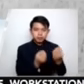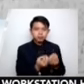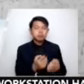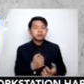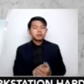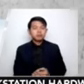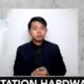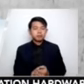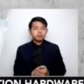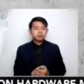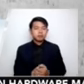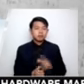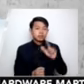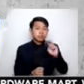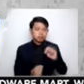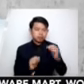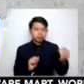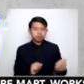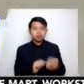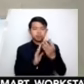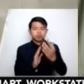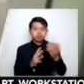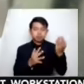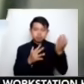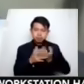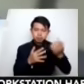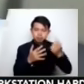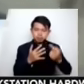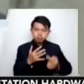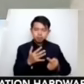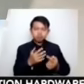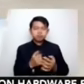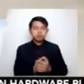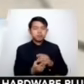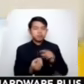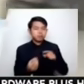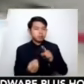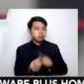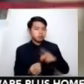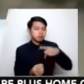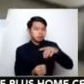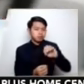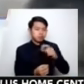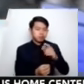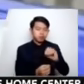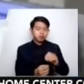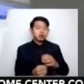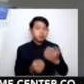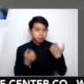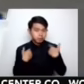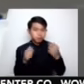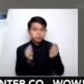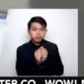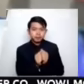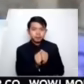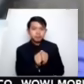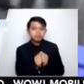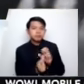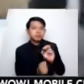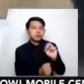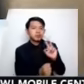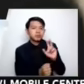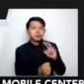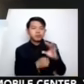Justice kaugnay ng Lucky South 99. Bukod kay Lin, timbog din sa operasyon kagabi ang 12 dayuhan kabilang ang